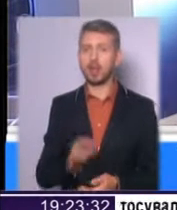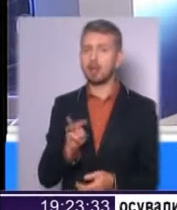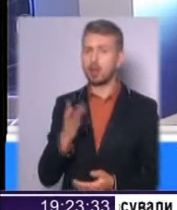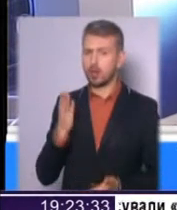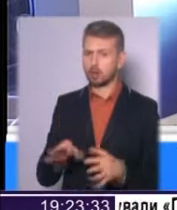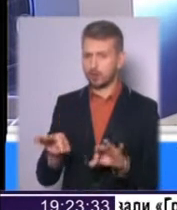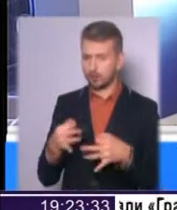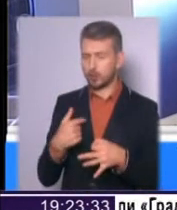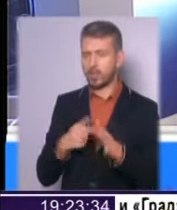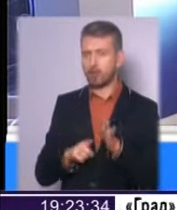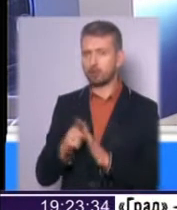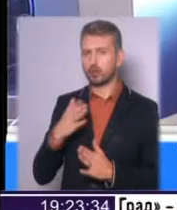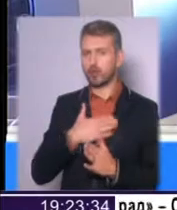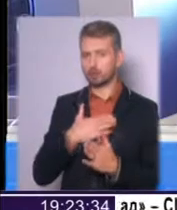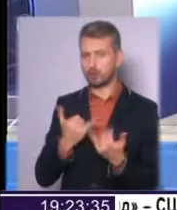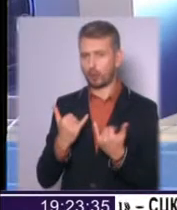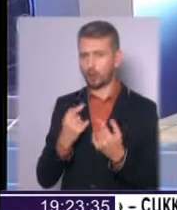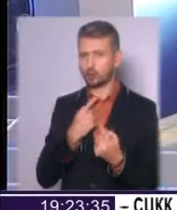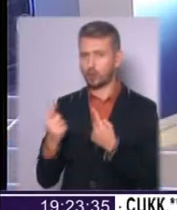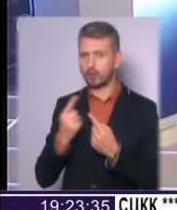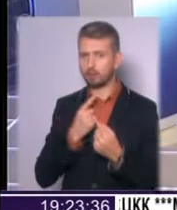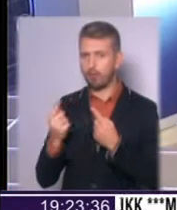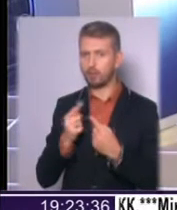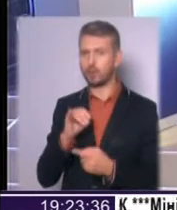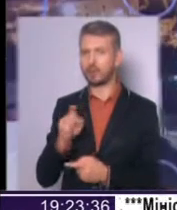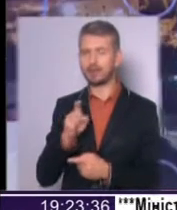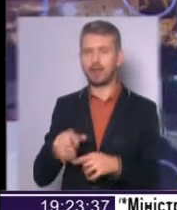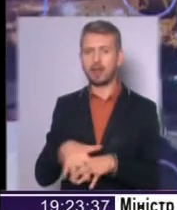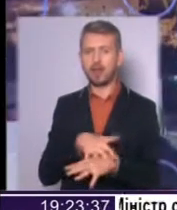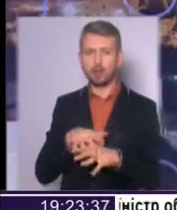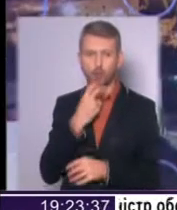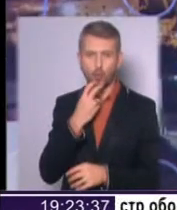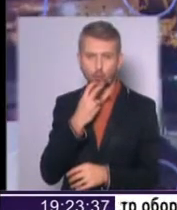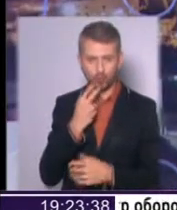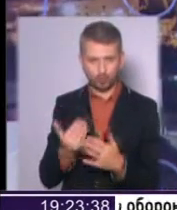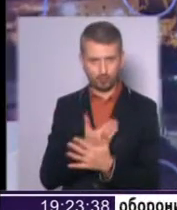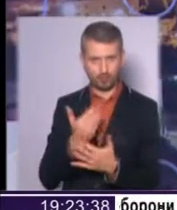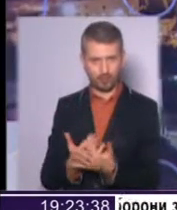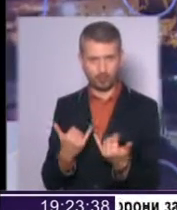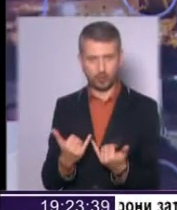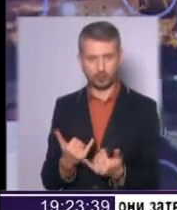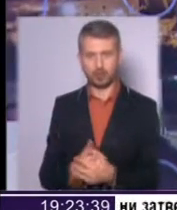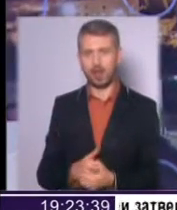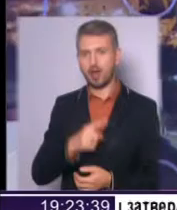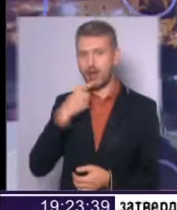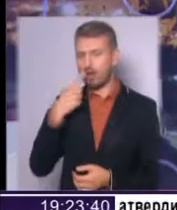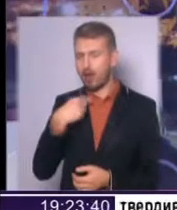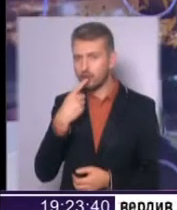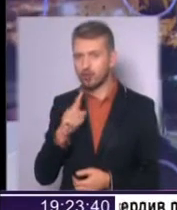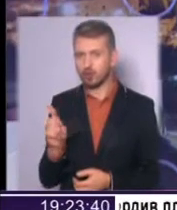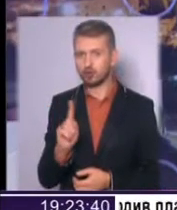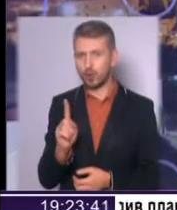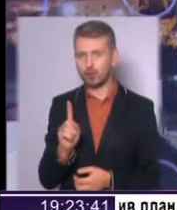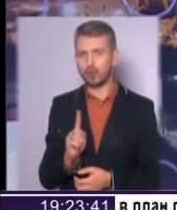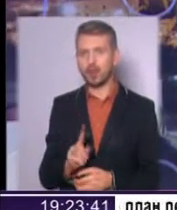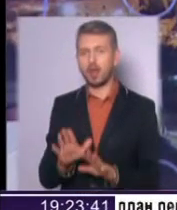питань податкової та митної політики Михайло Головко. Добрий вам вечір. Доброго вечора. Глядачам нагадаю, телефон 223-09-71,